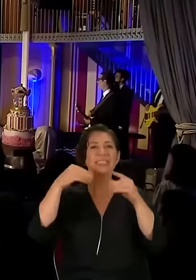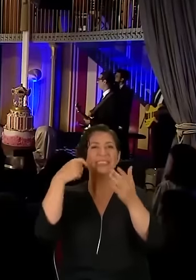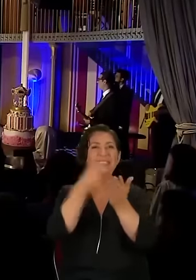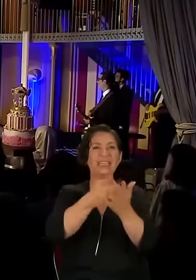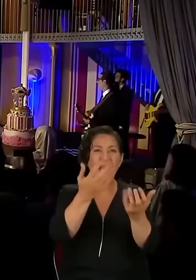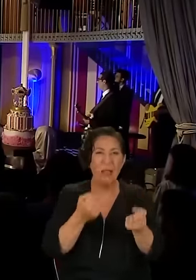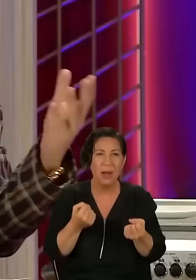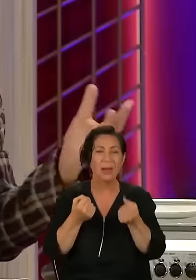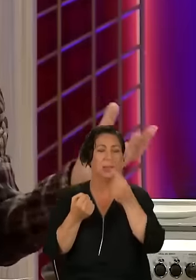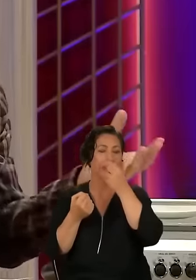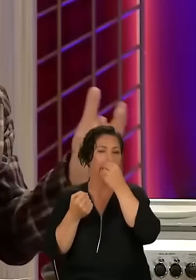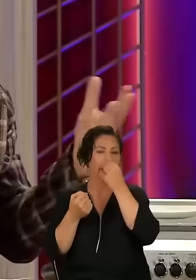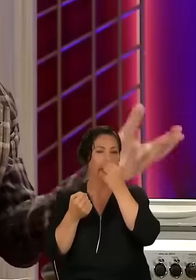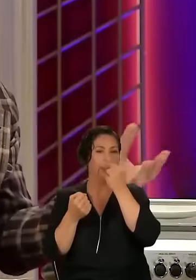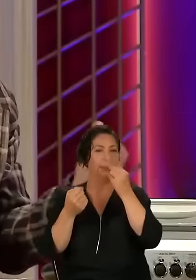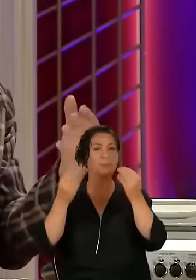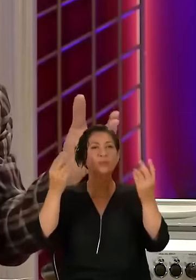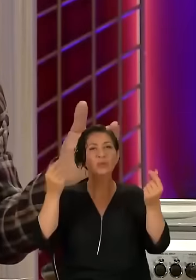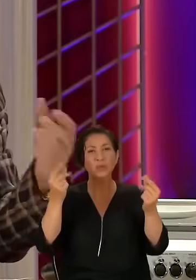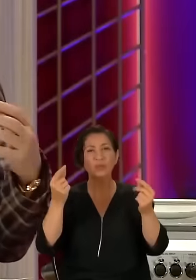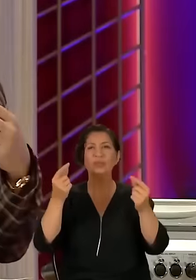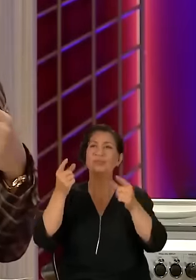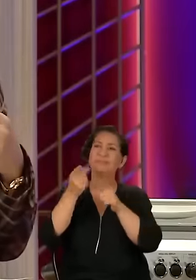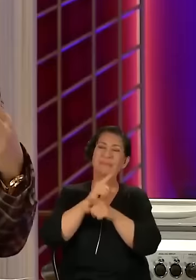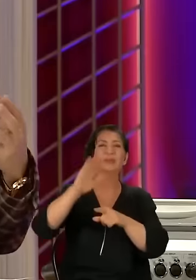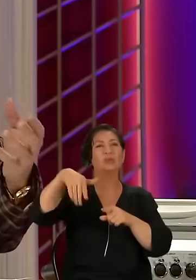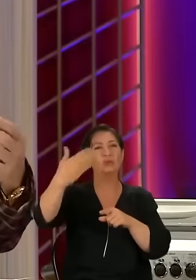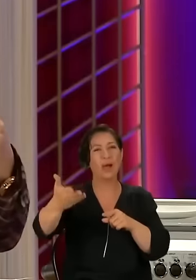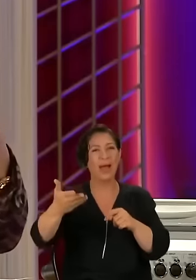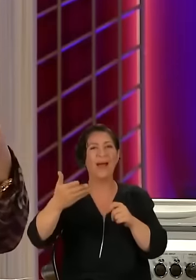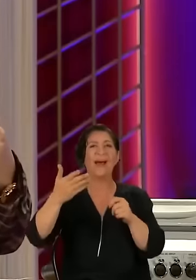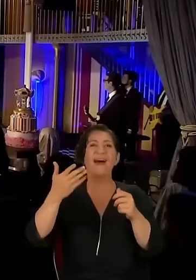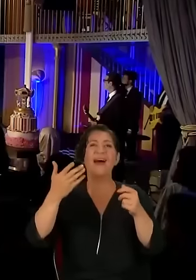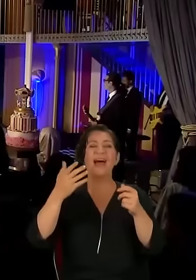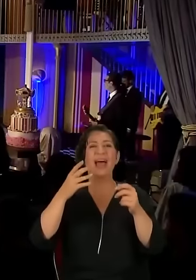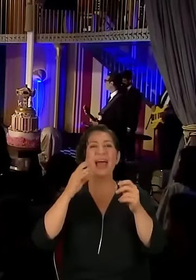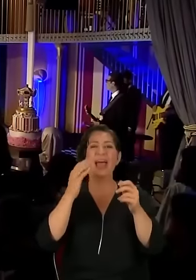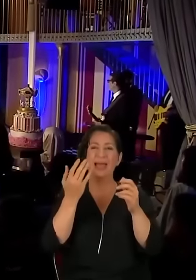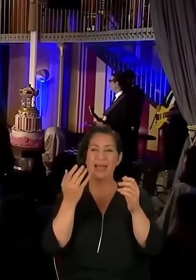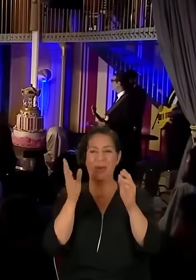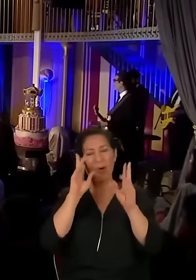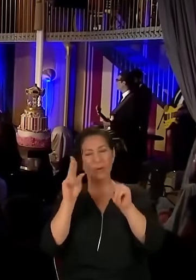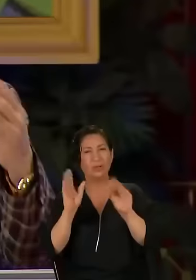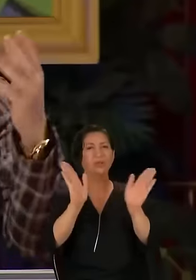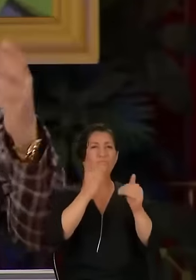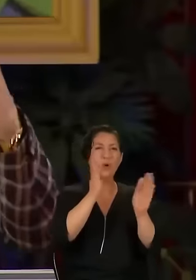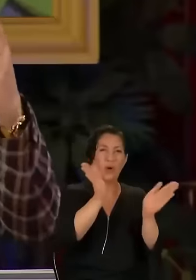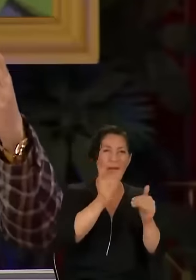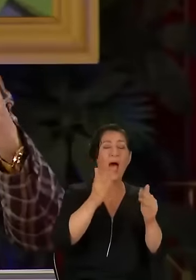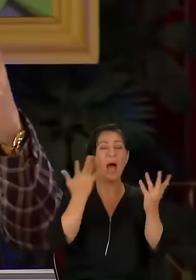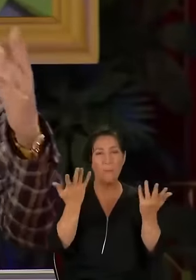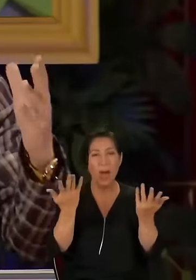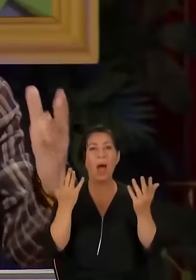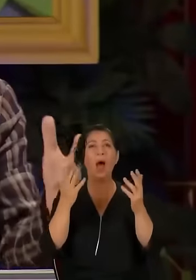satın almak, düğün dernekten sonra işte efendim ebeveyn yatak odası yapıyorlar, çocuk odası yapıyorlar